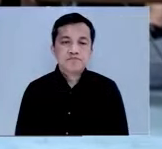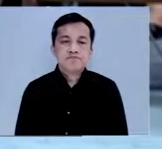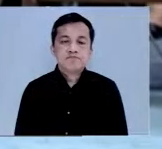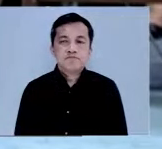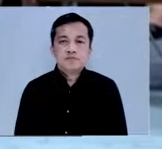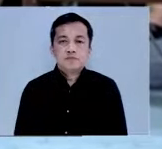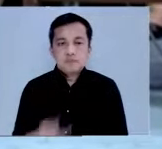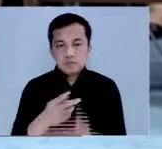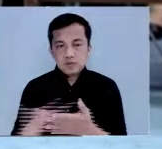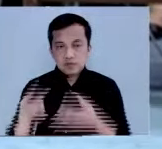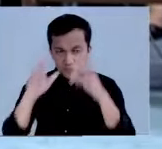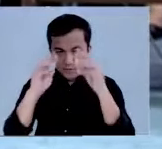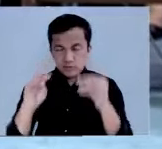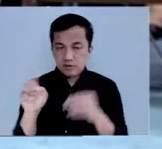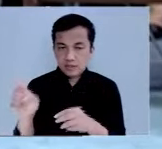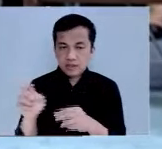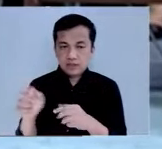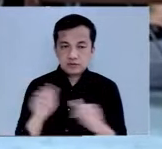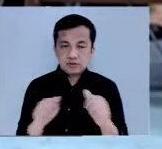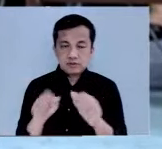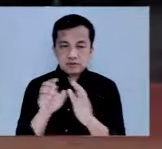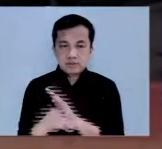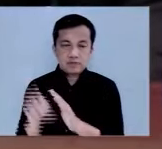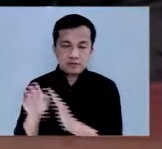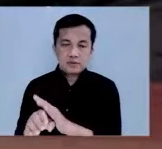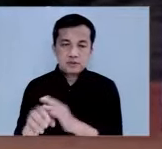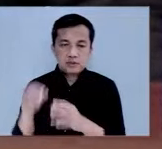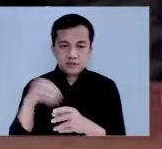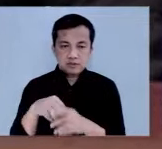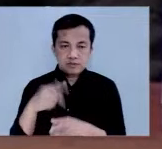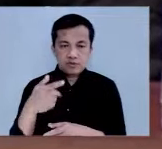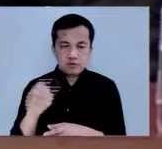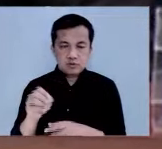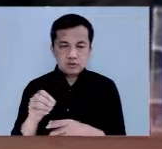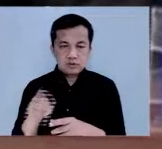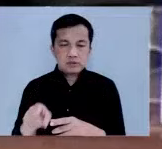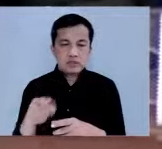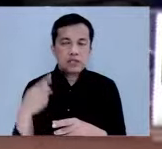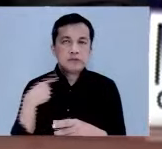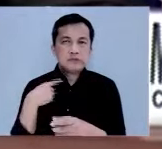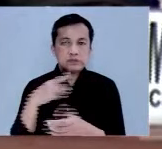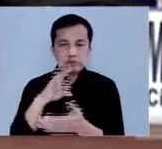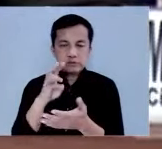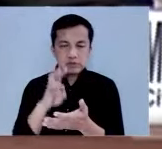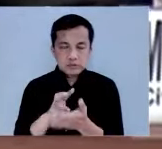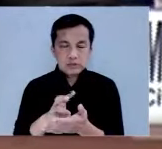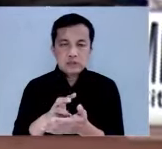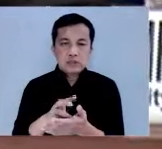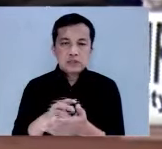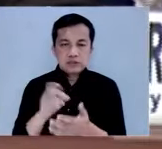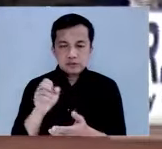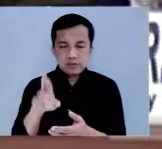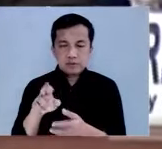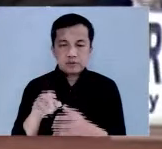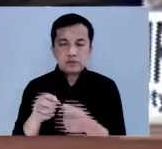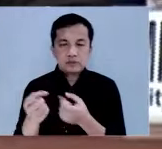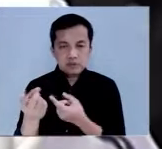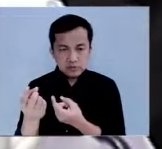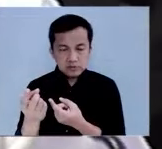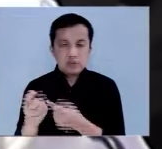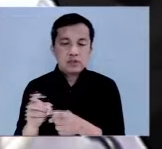kapil na aksyonan ang mga krimen sa loob ng Pogo hub na pugad ng cyber crime prostitusyon at illegal detention